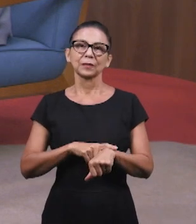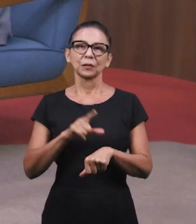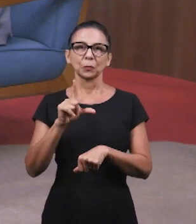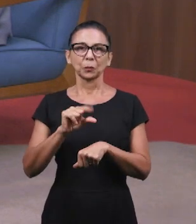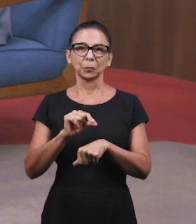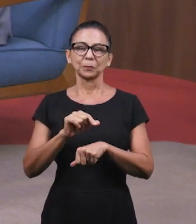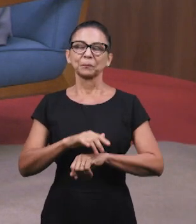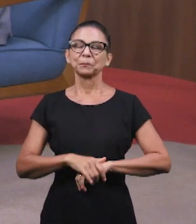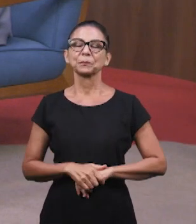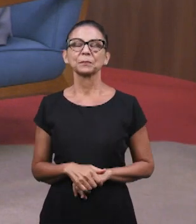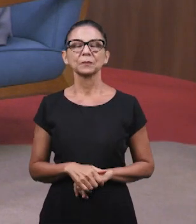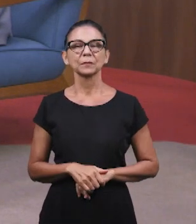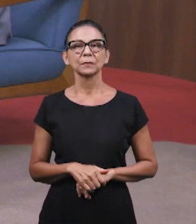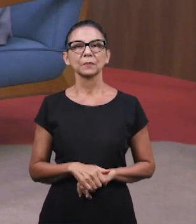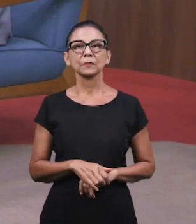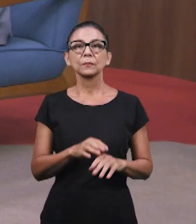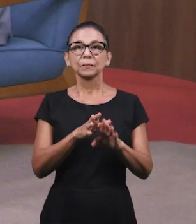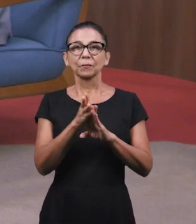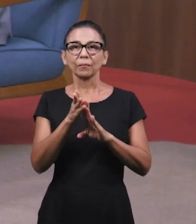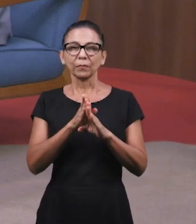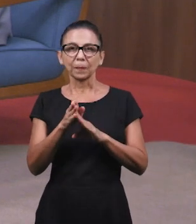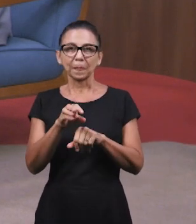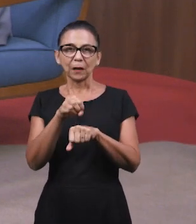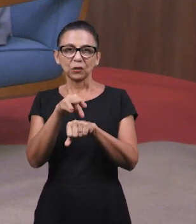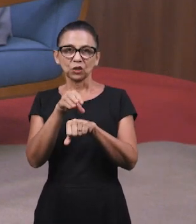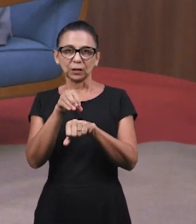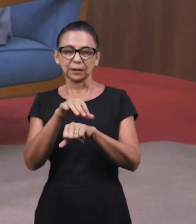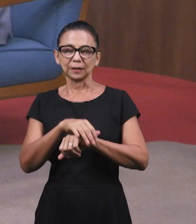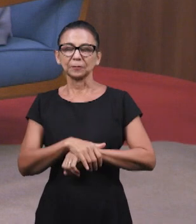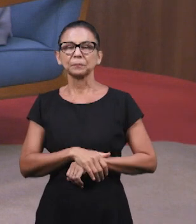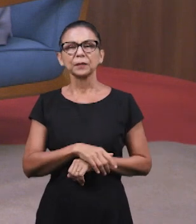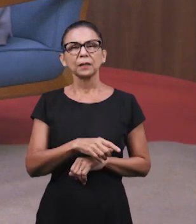dominicale qui a été